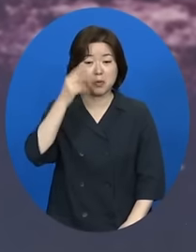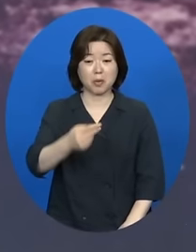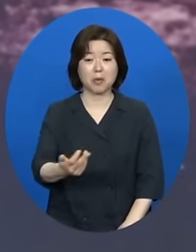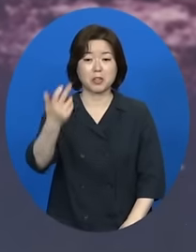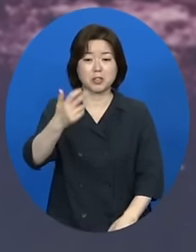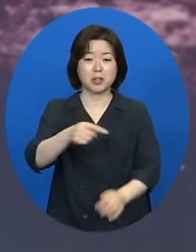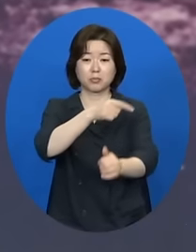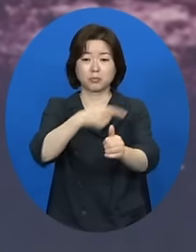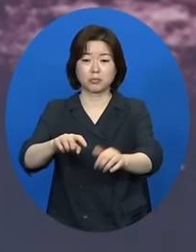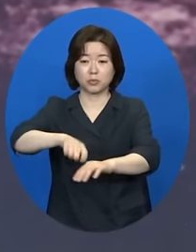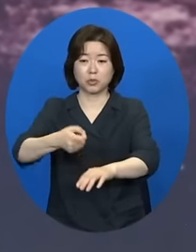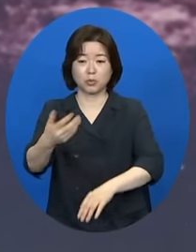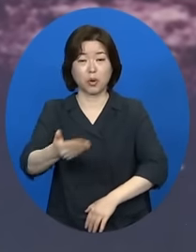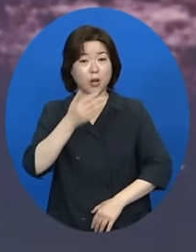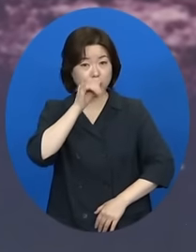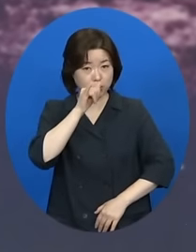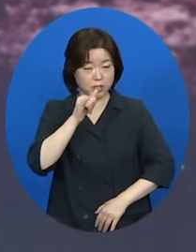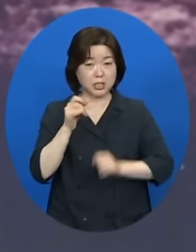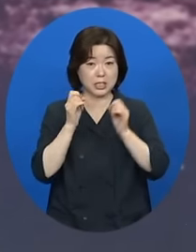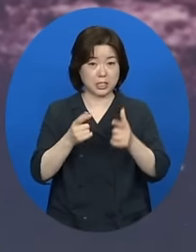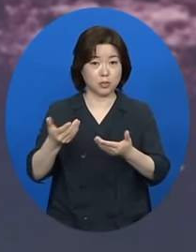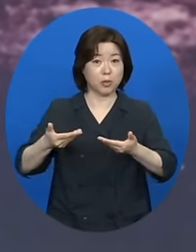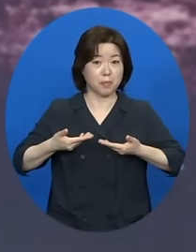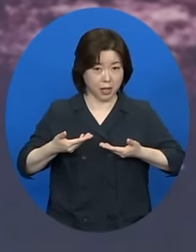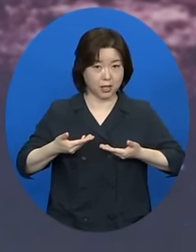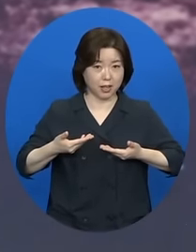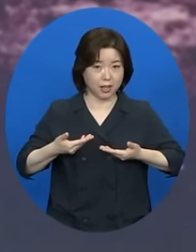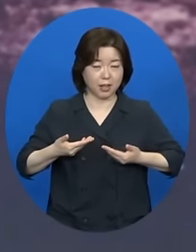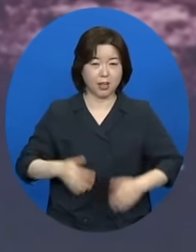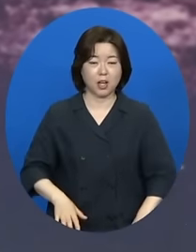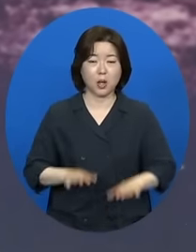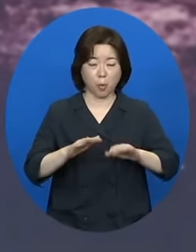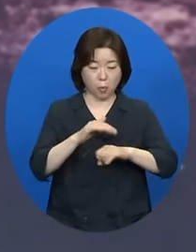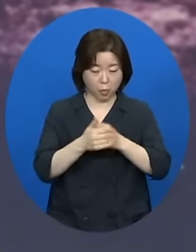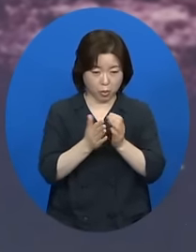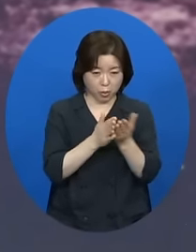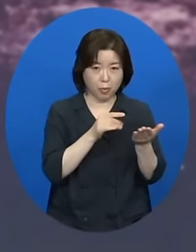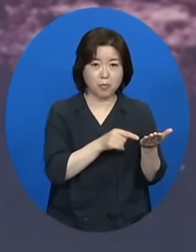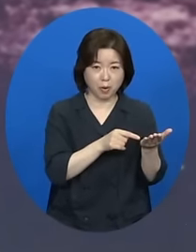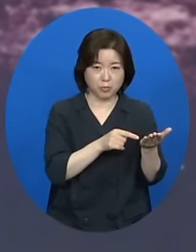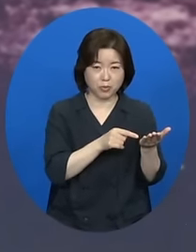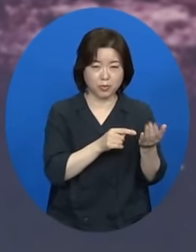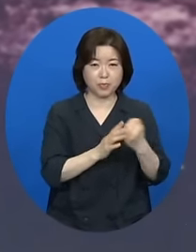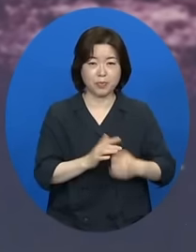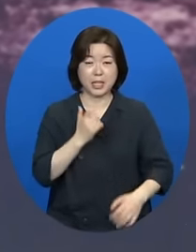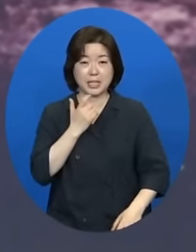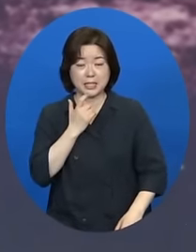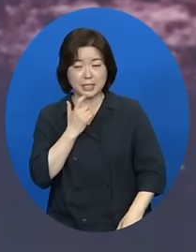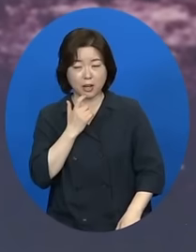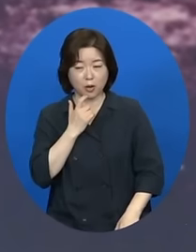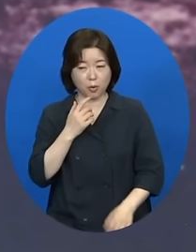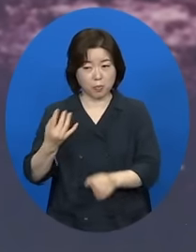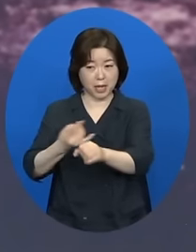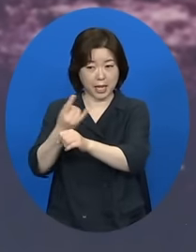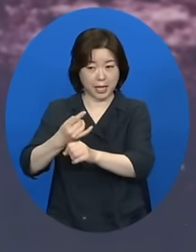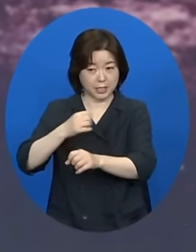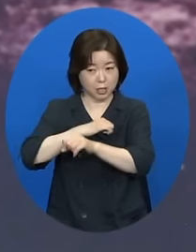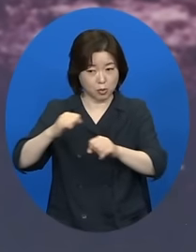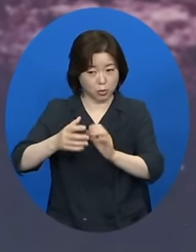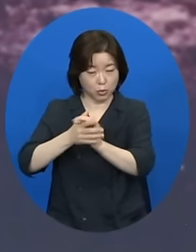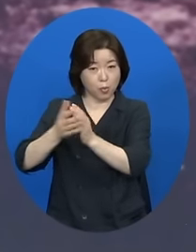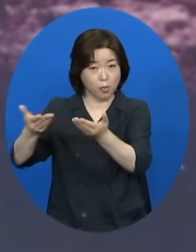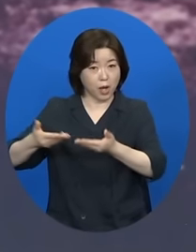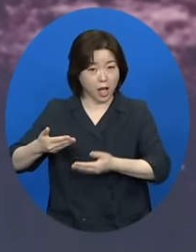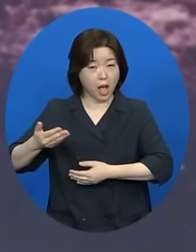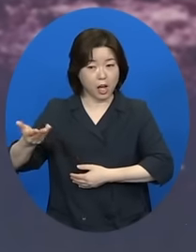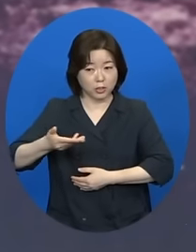있고 처벌할 수도 있었던 그 기회가 주어지는데요. 만일 오늘 본문에서 야곱과 에서의 용서와 화해가 없었더라면